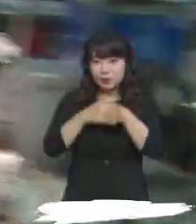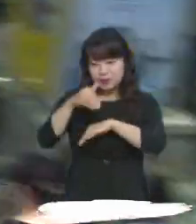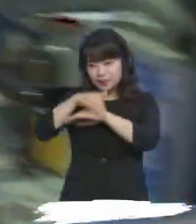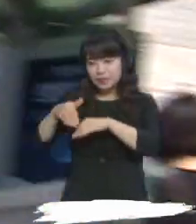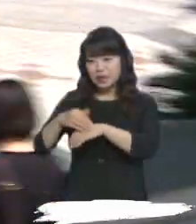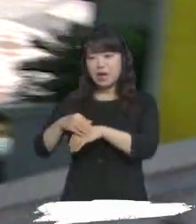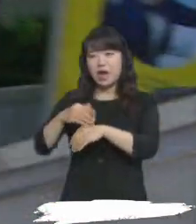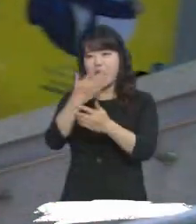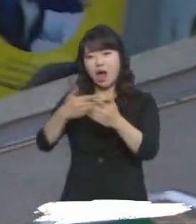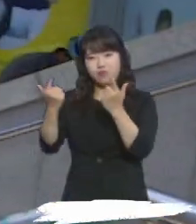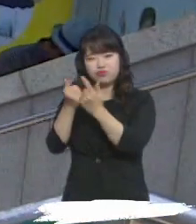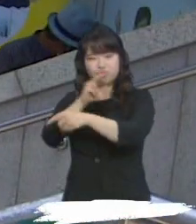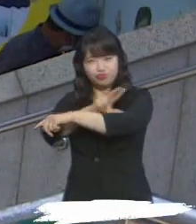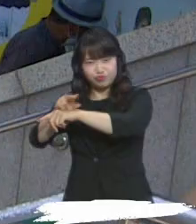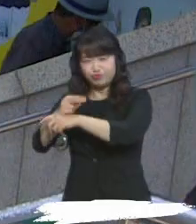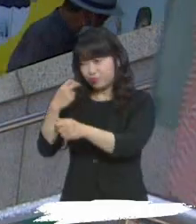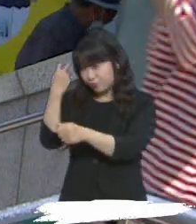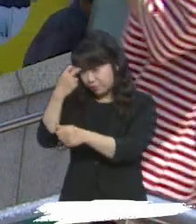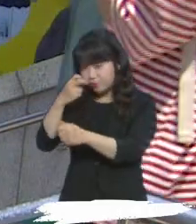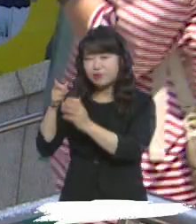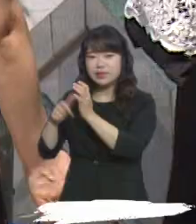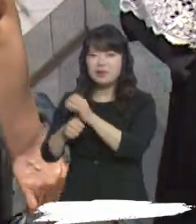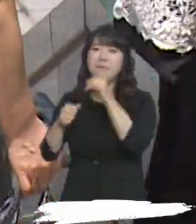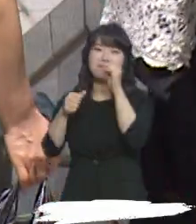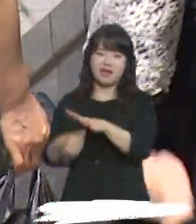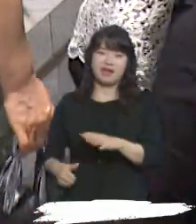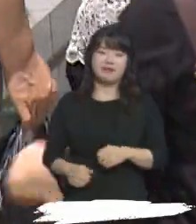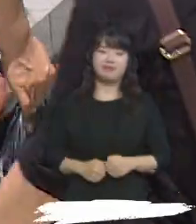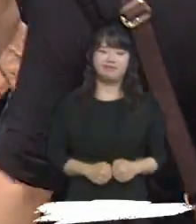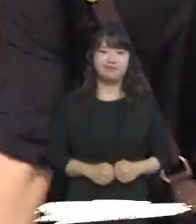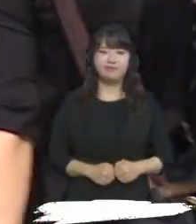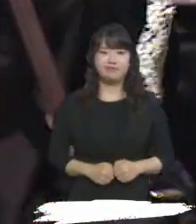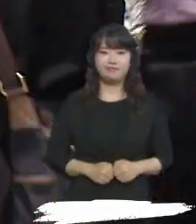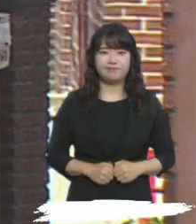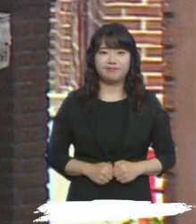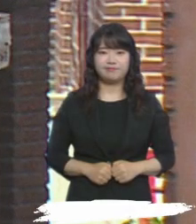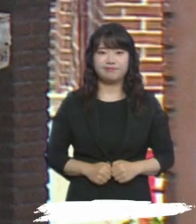진행된 강북 횡단선은 예비타당성 심의 결과 탈락했습니다.